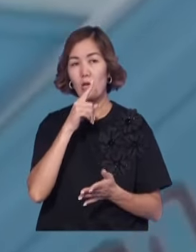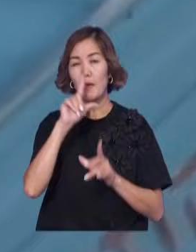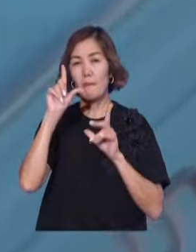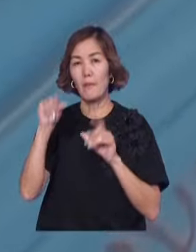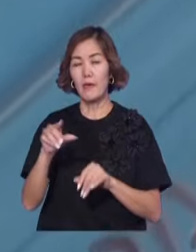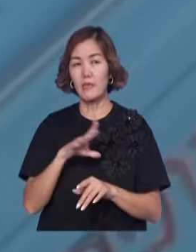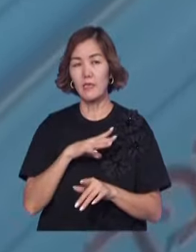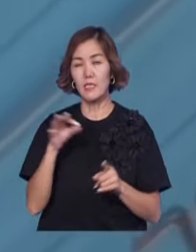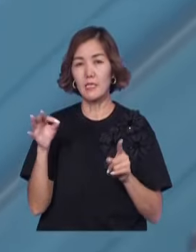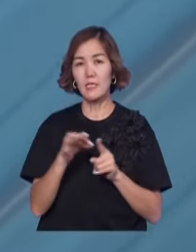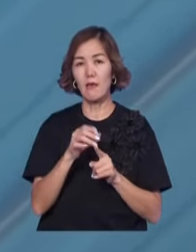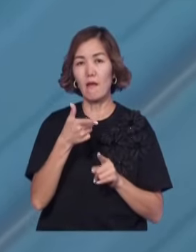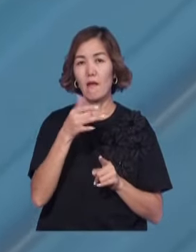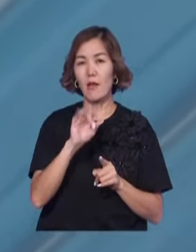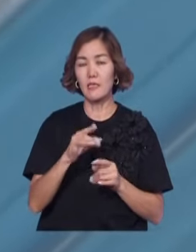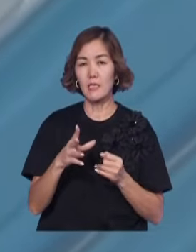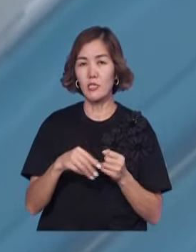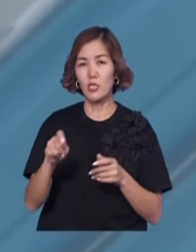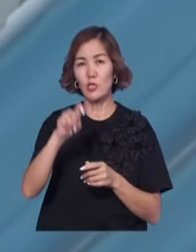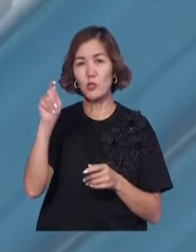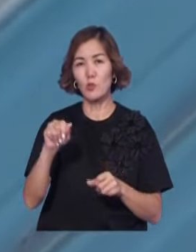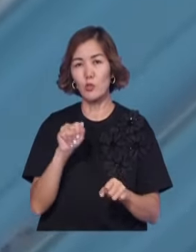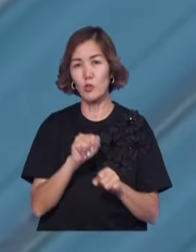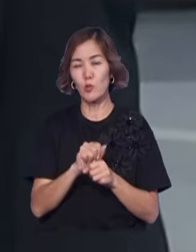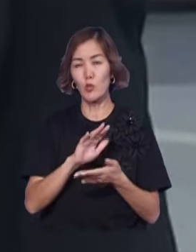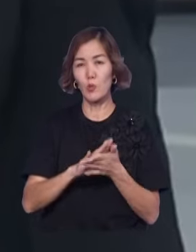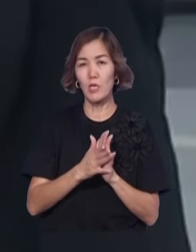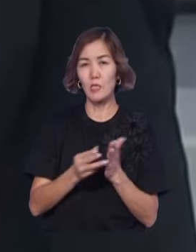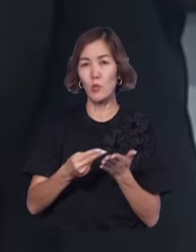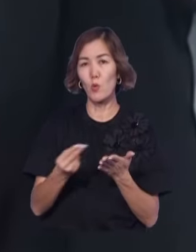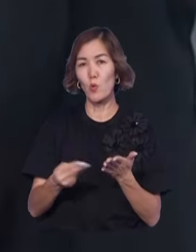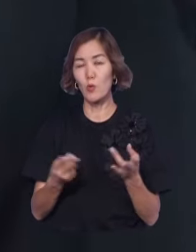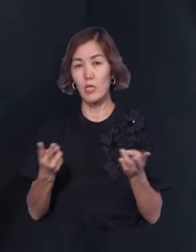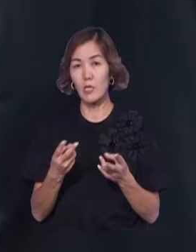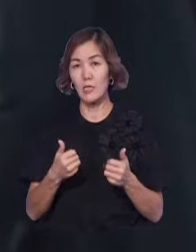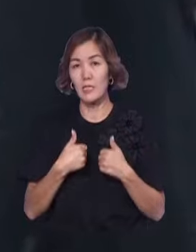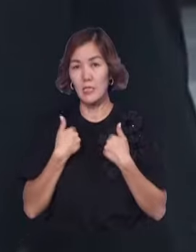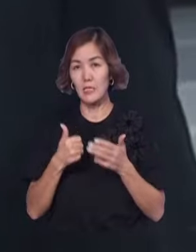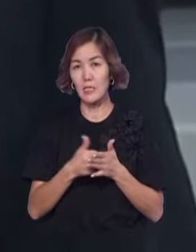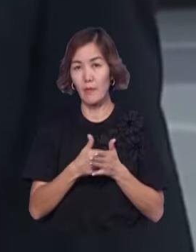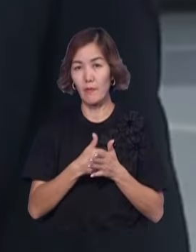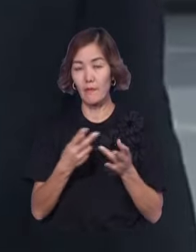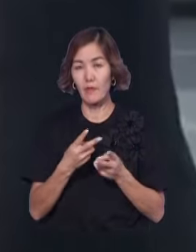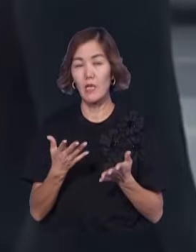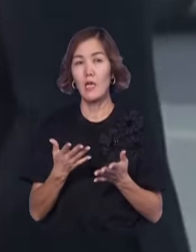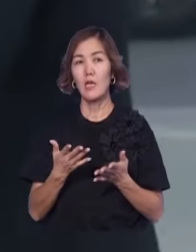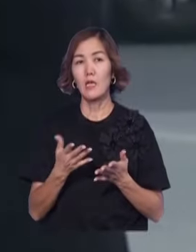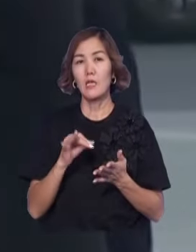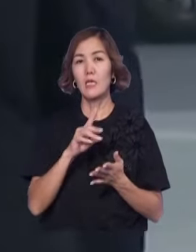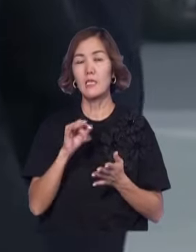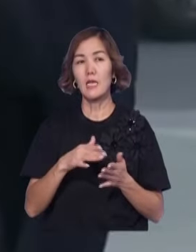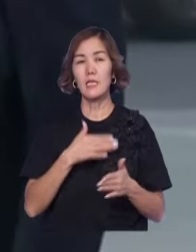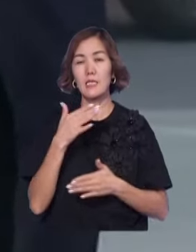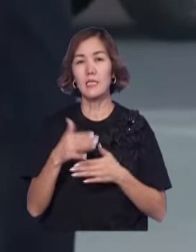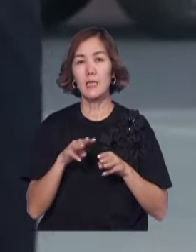Сапардың мақсаты Газа секторында атысты тоқтату туралы келісімге қол жеткізу. Блинкен Тель-Авивте Израиль сыртқы